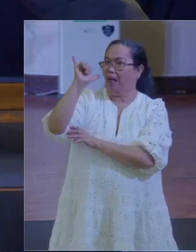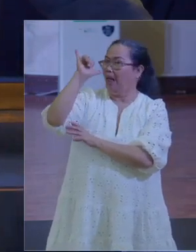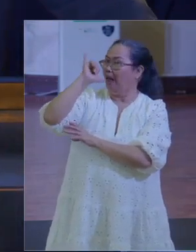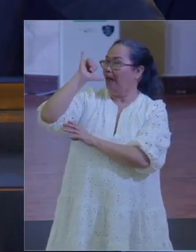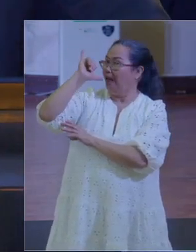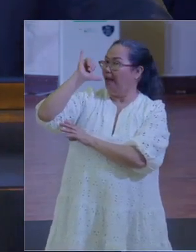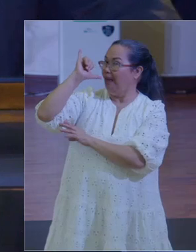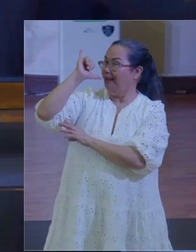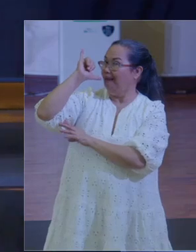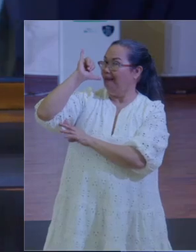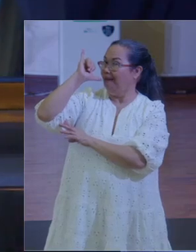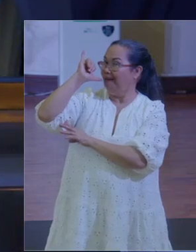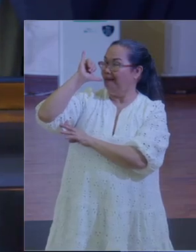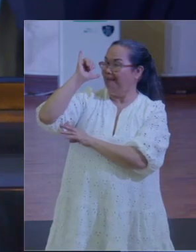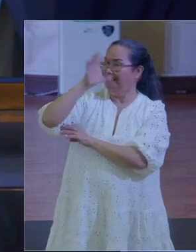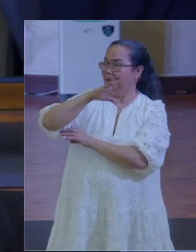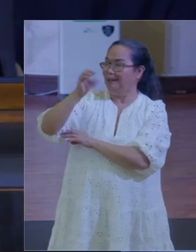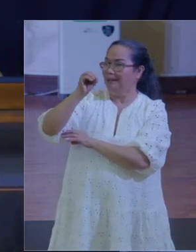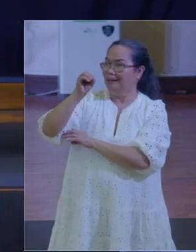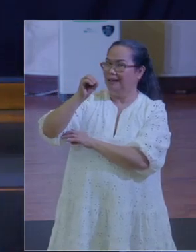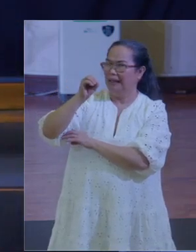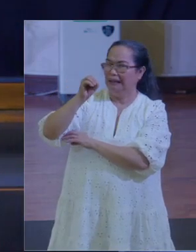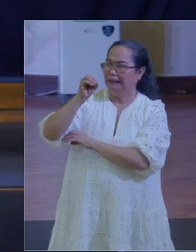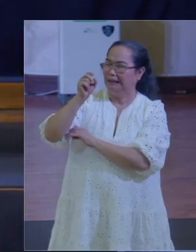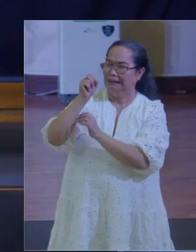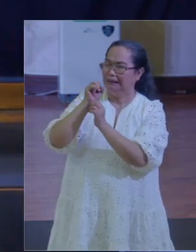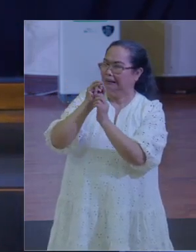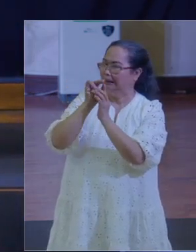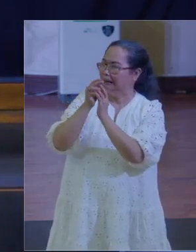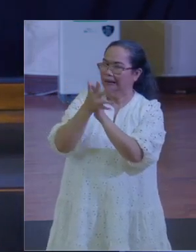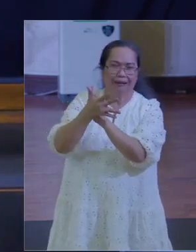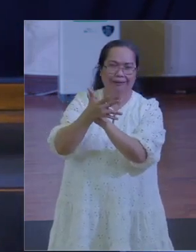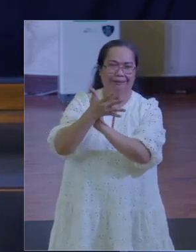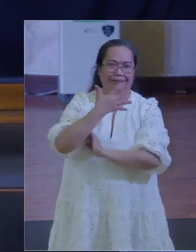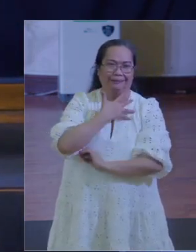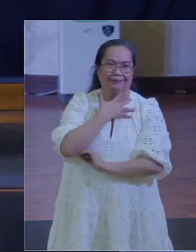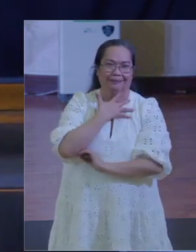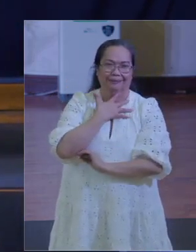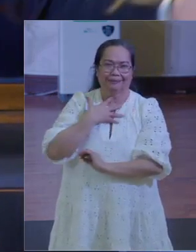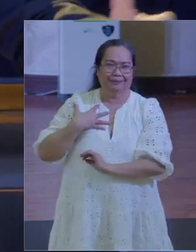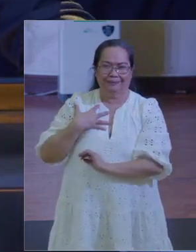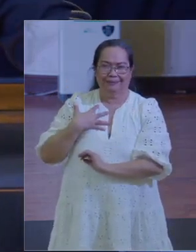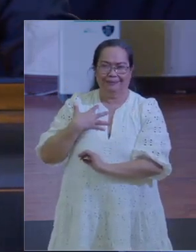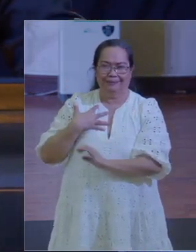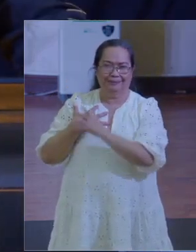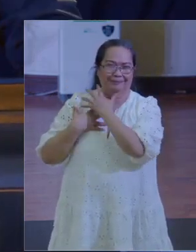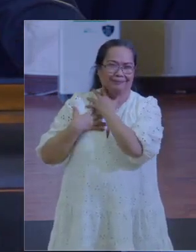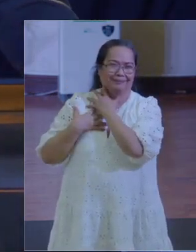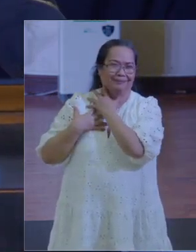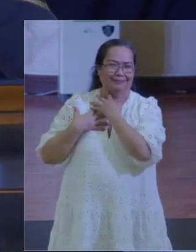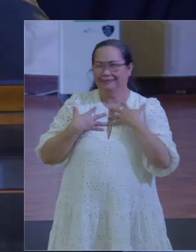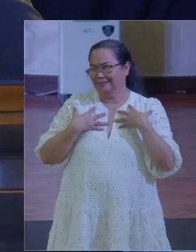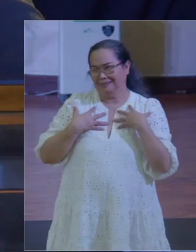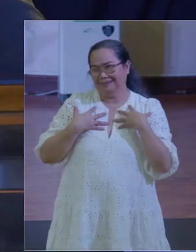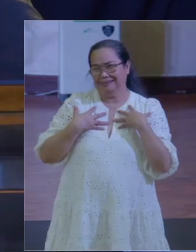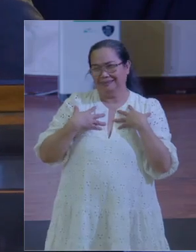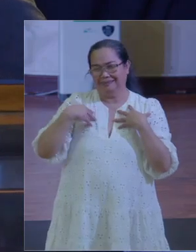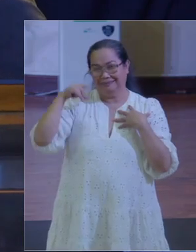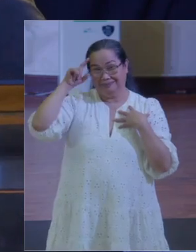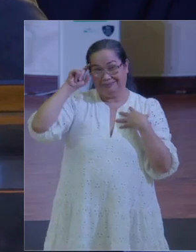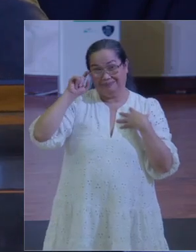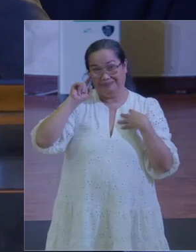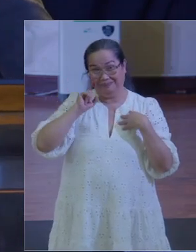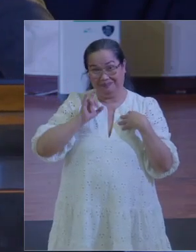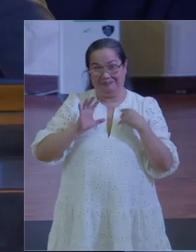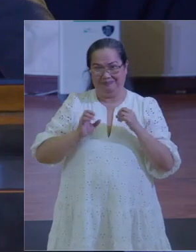paglalasing at pagngangulan niya at all kinds of bizarre